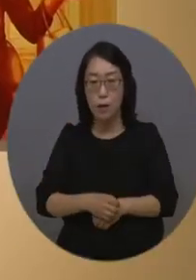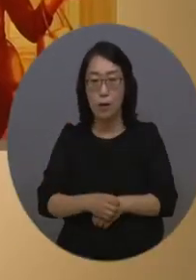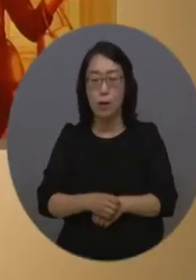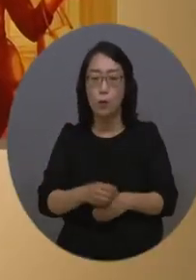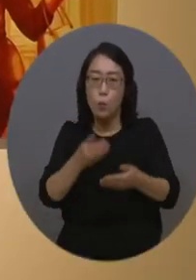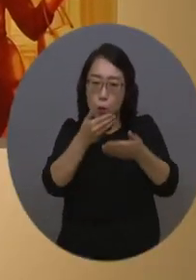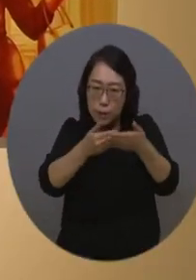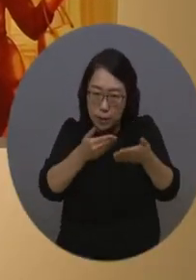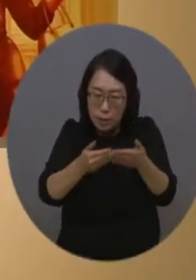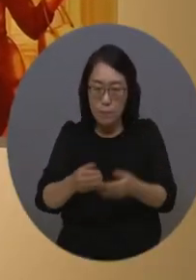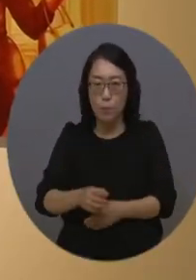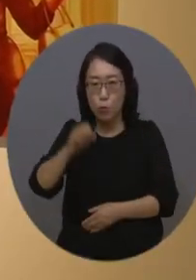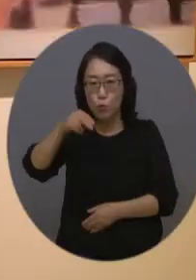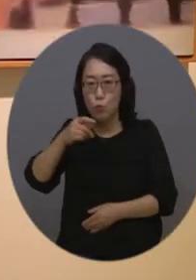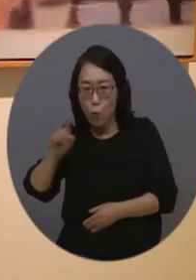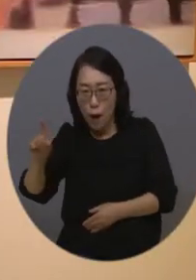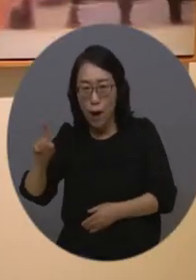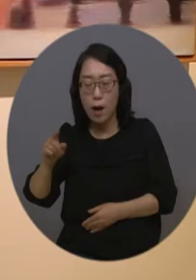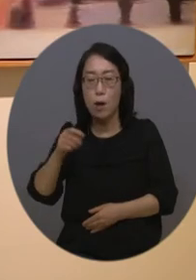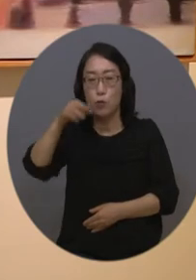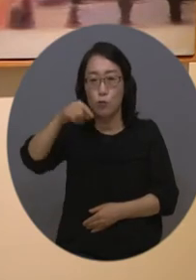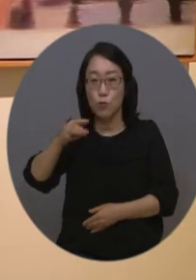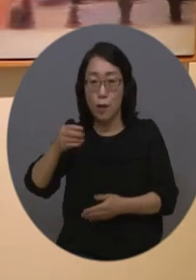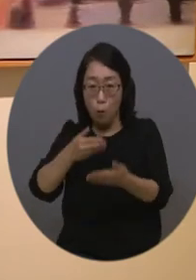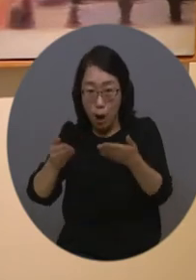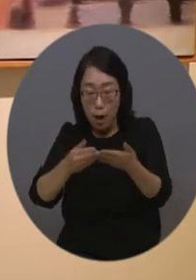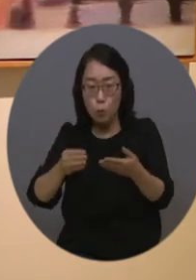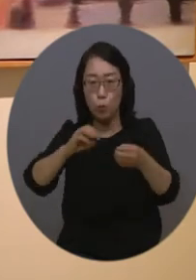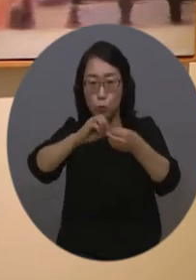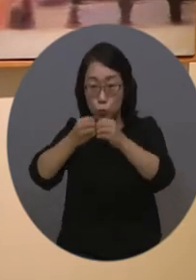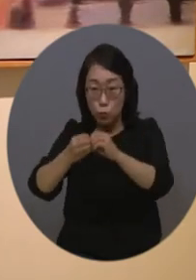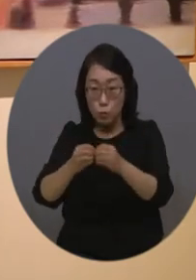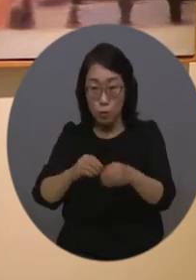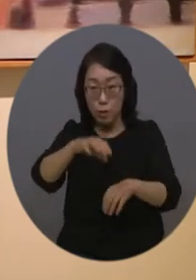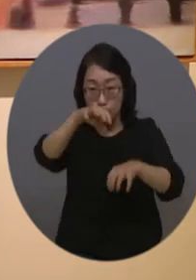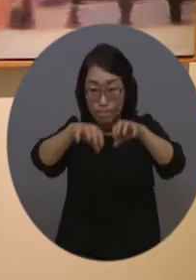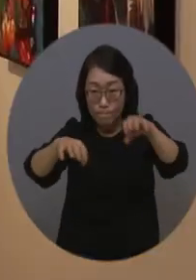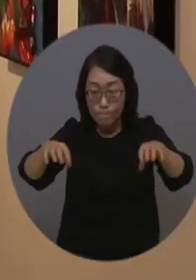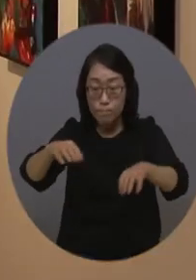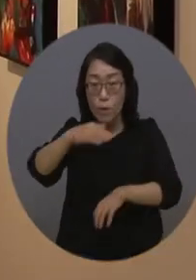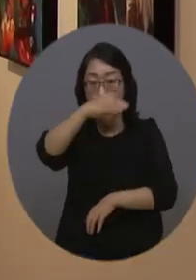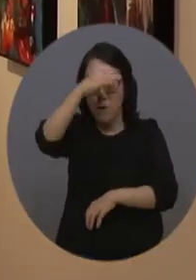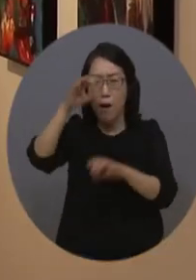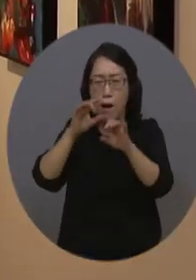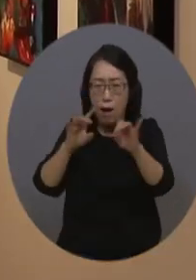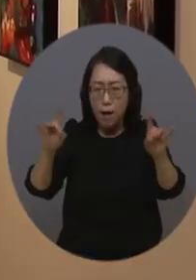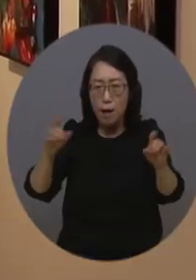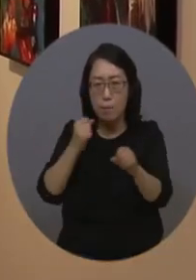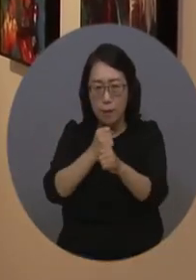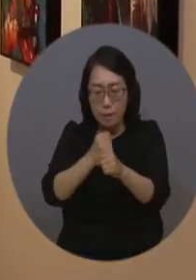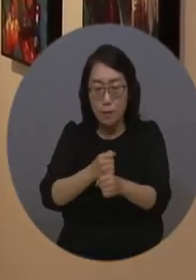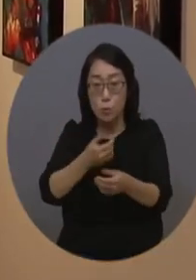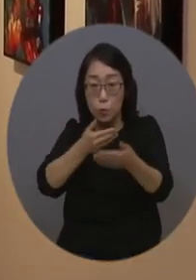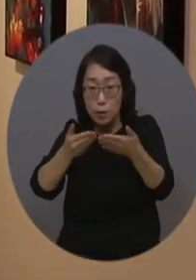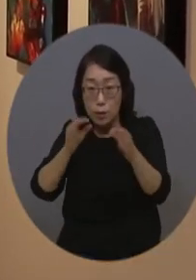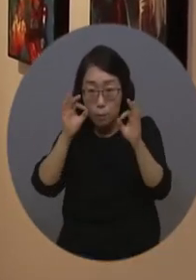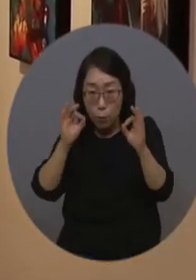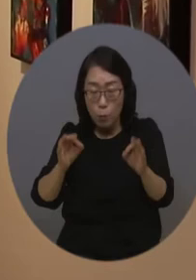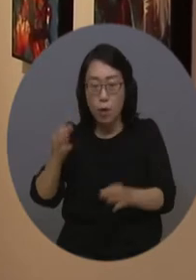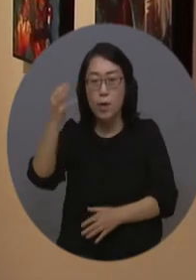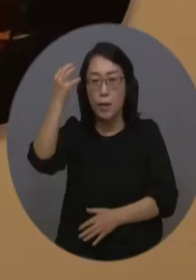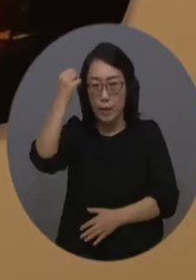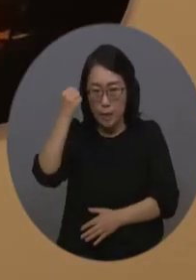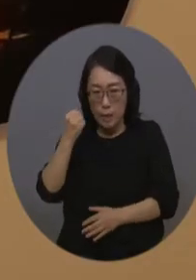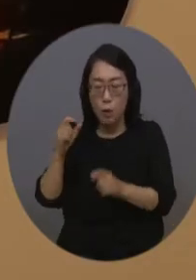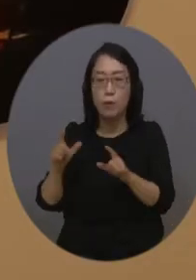수묵, 유화, 수채화, 설치 작품 등 다양한 작품으로 개개인의 삶과 도시가 간직한 기억,